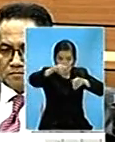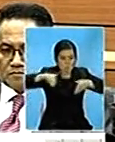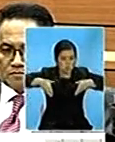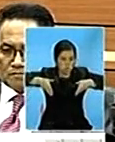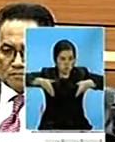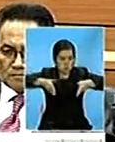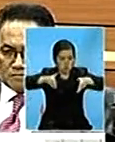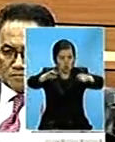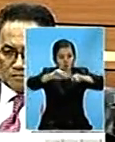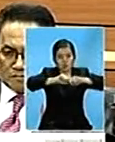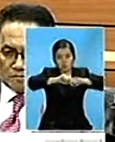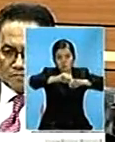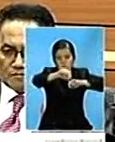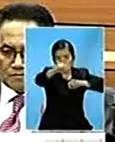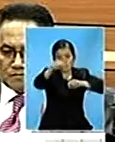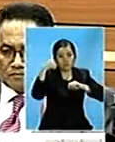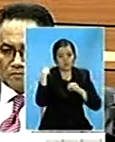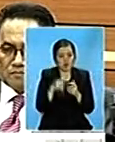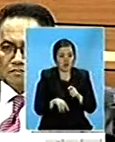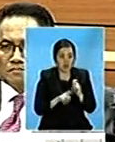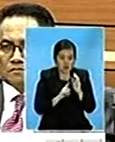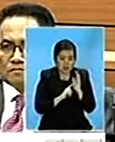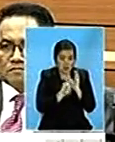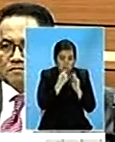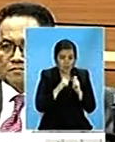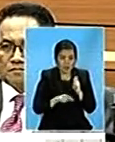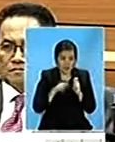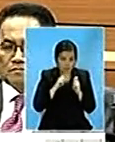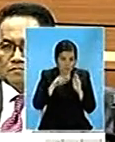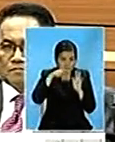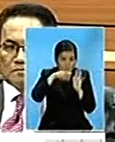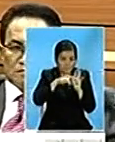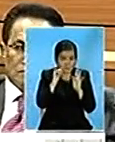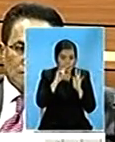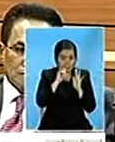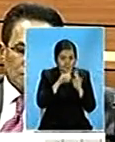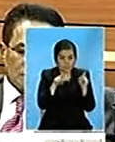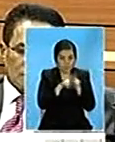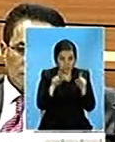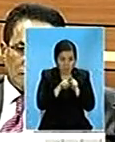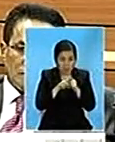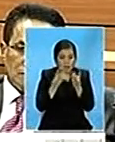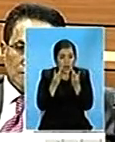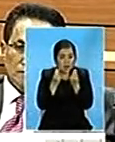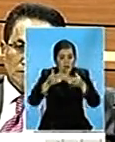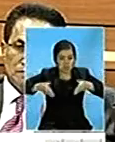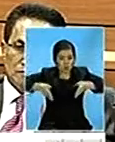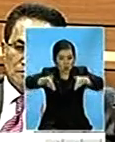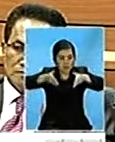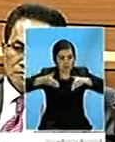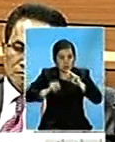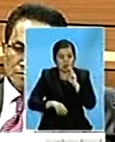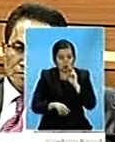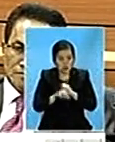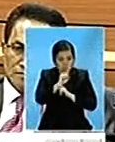งบริเวณอำเภอพยุถึงอำเภอไพรบึงทางหลวงชนบทหมายเลขส